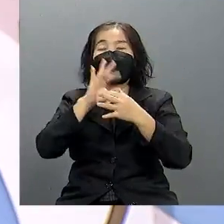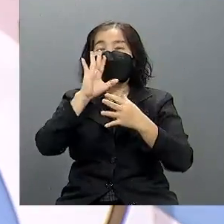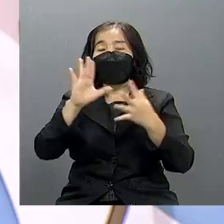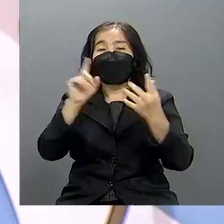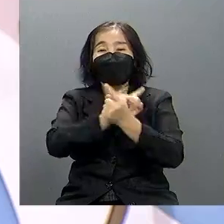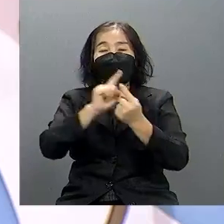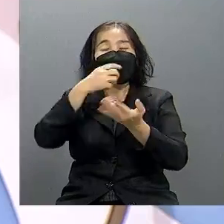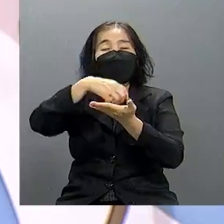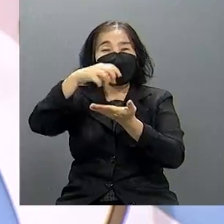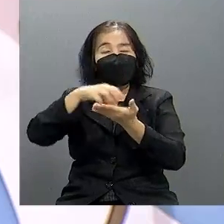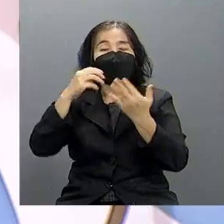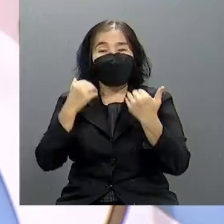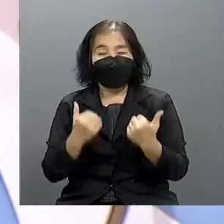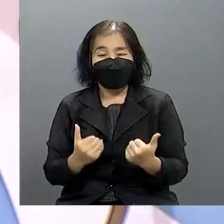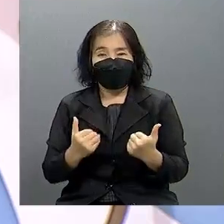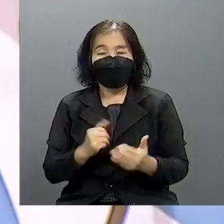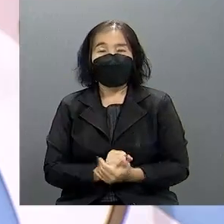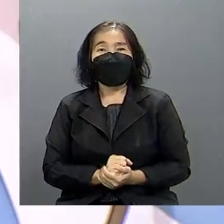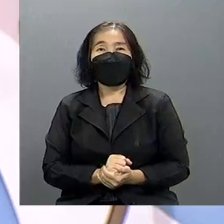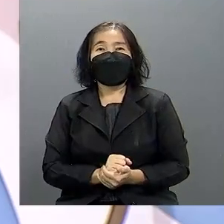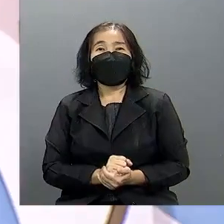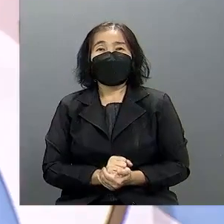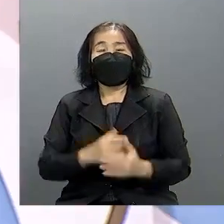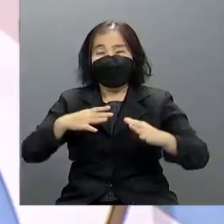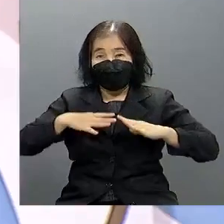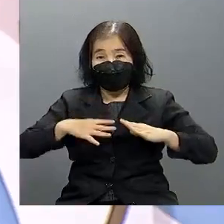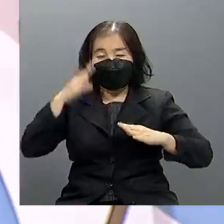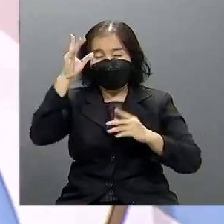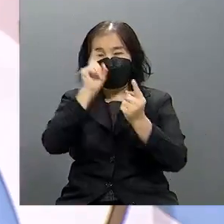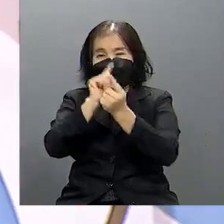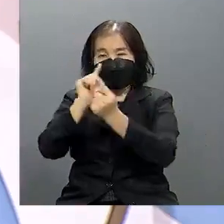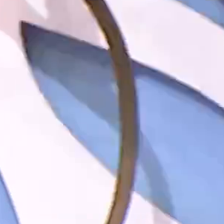านี้ในช่วงประเด็นสังคมอีกสักครู่กลับมาพบกันในช่วงสีสันวาไรตี้สักครู่เดียวค่ะ